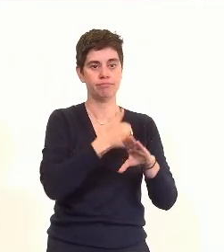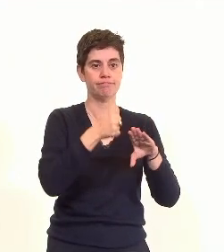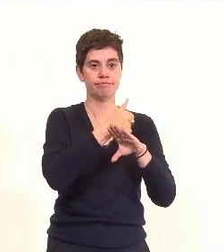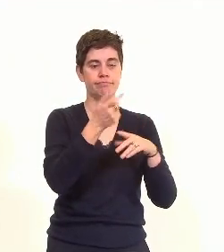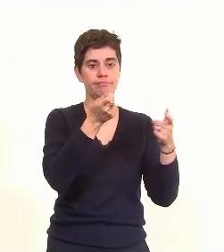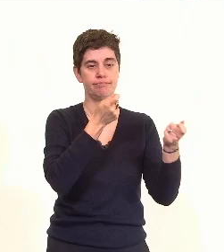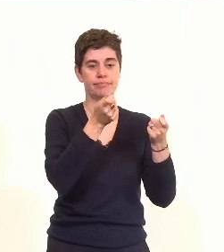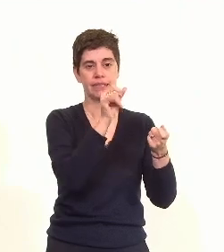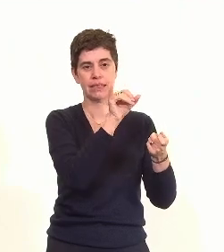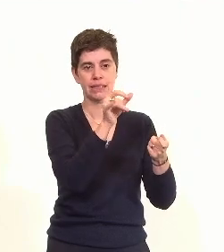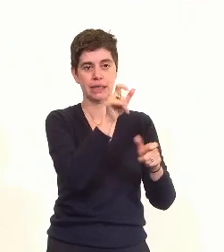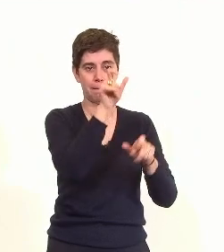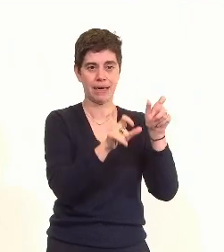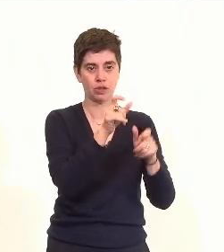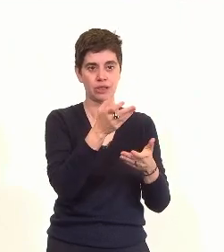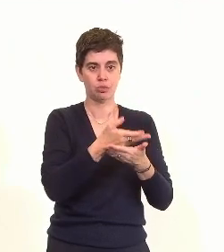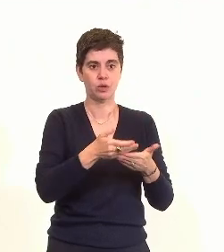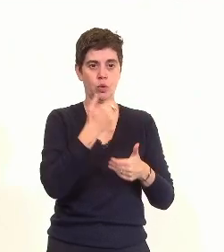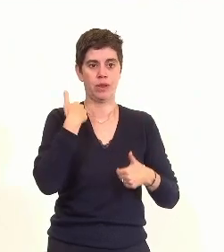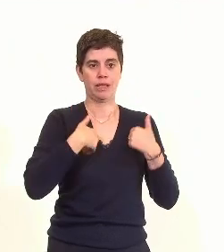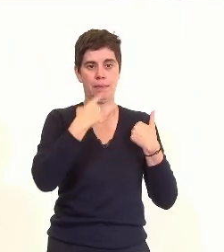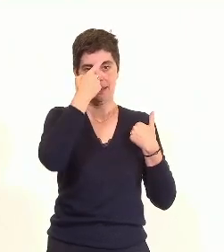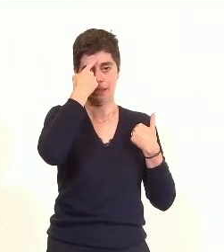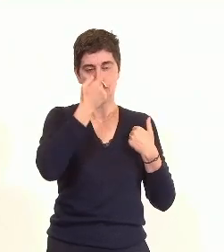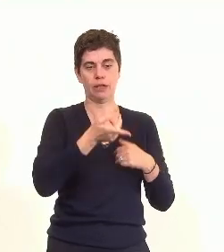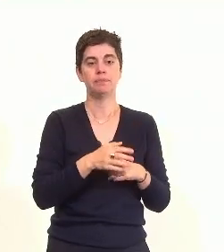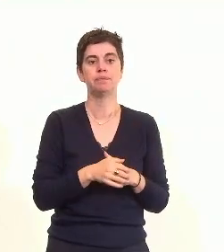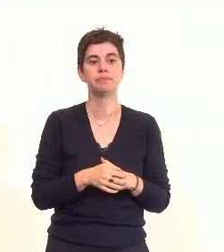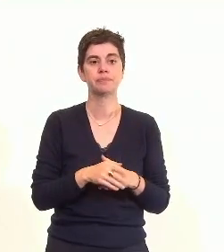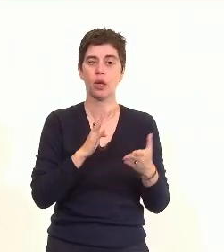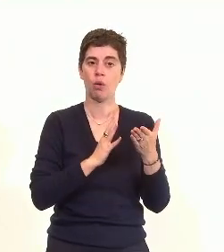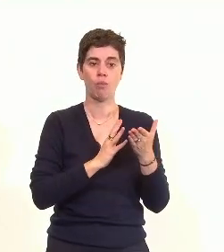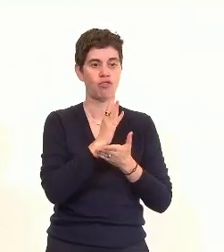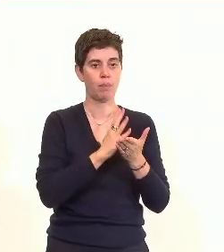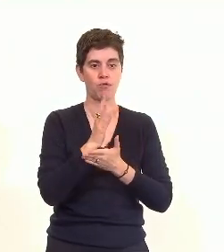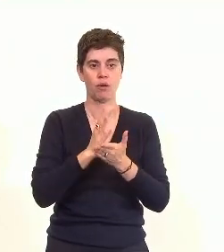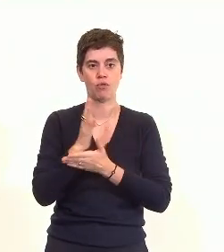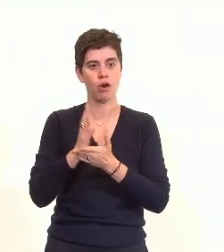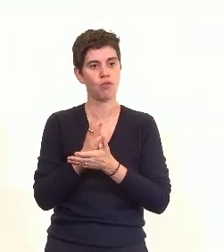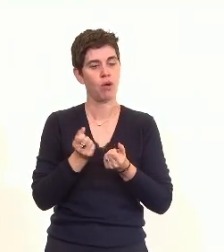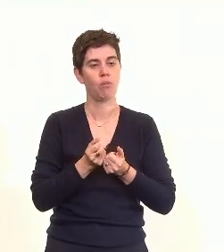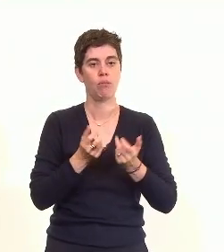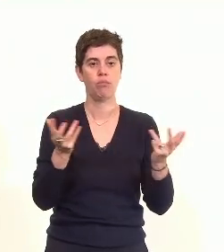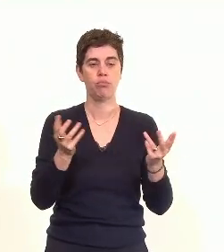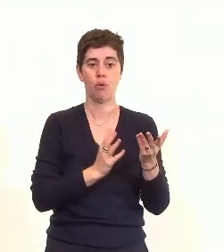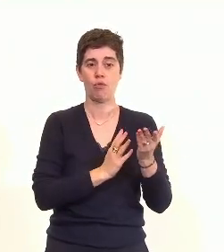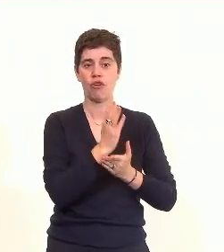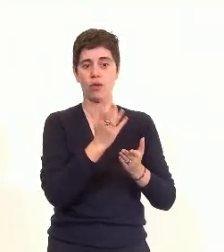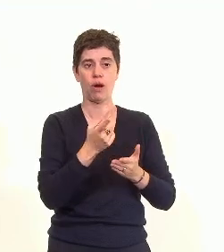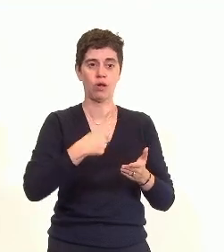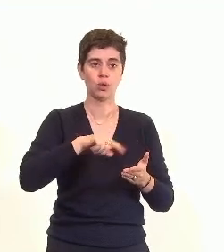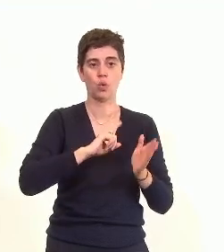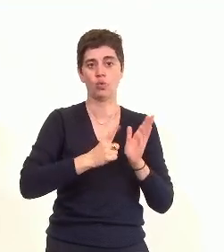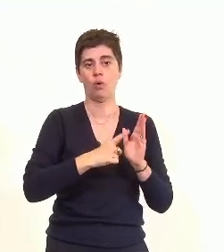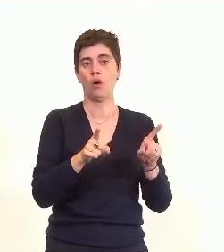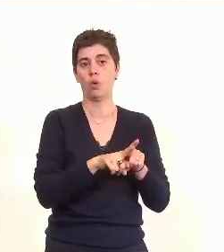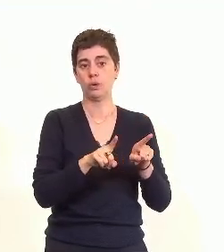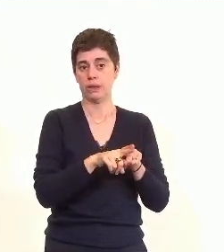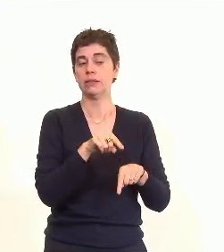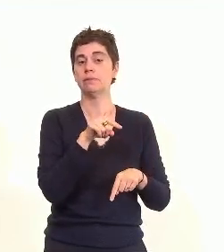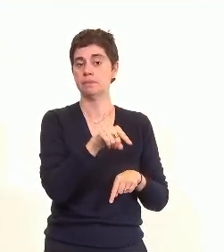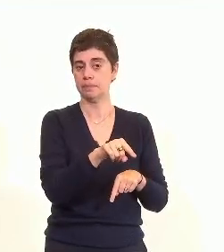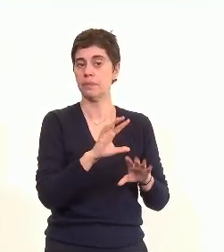de handicap intellectuel. Vous y portez de nombreux projets et ce projet Nos droits aussi qui s'est construit et dont on va parler, qui s'est